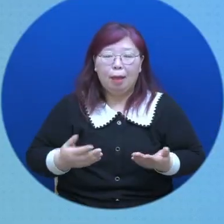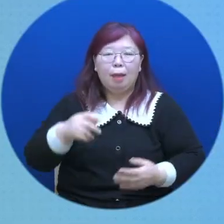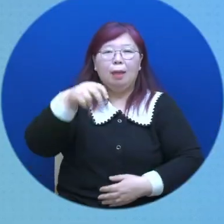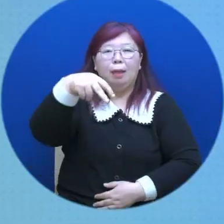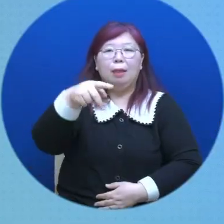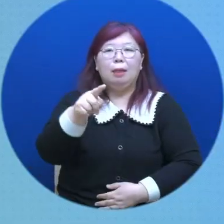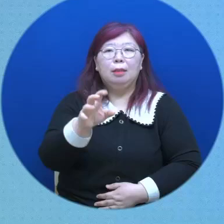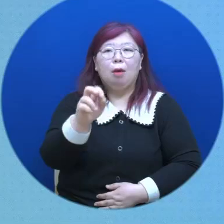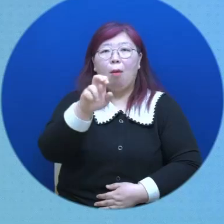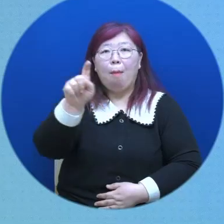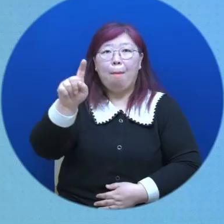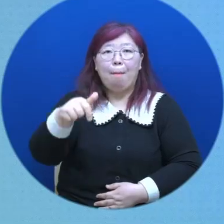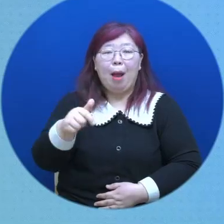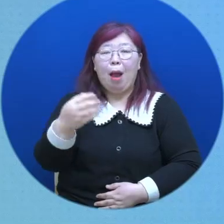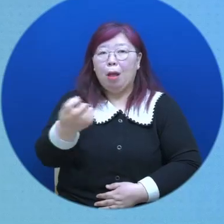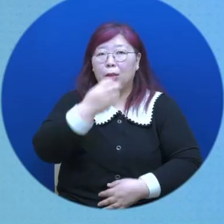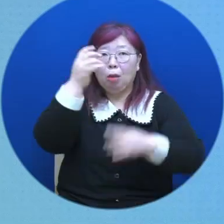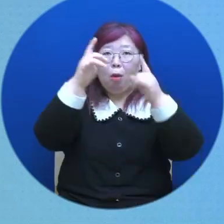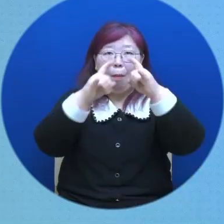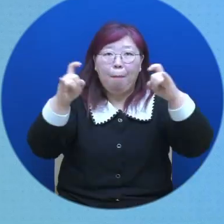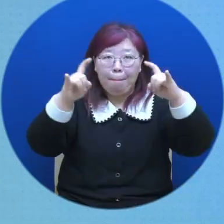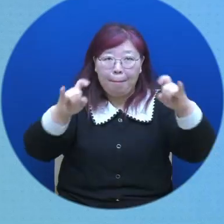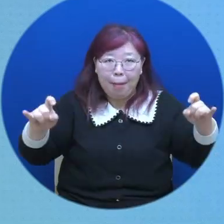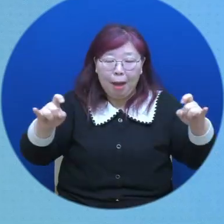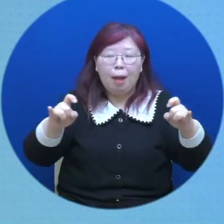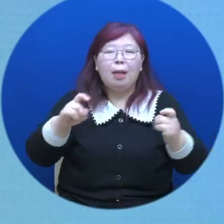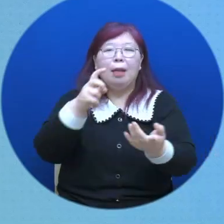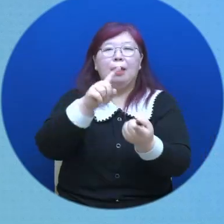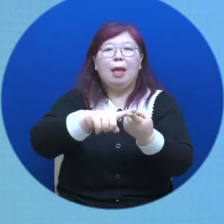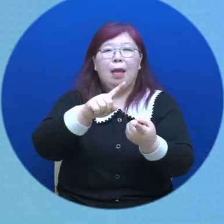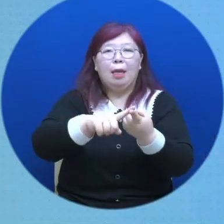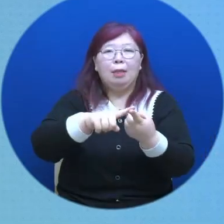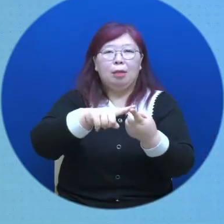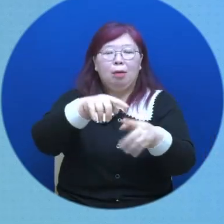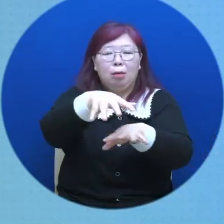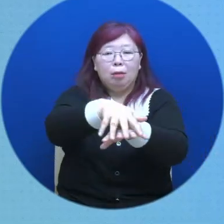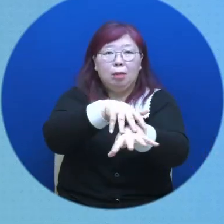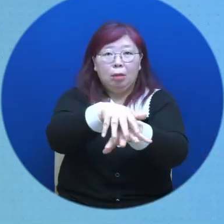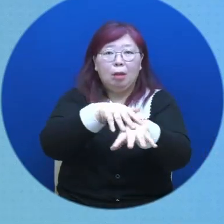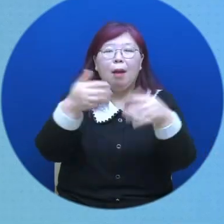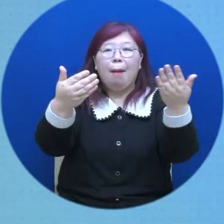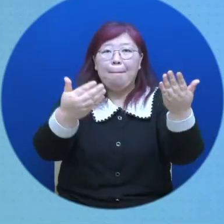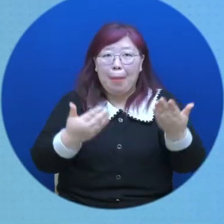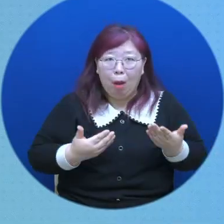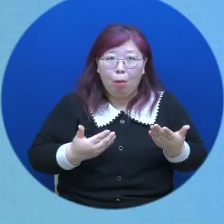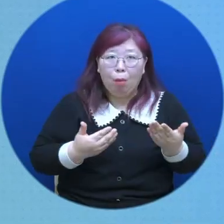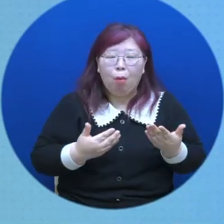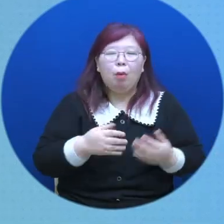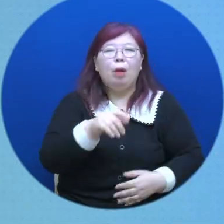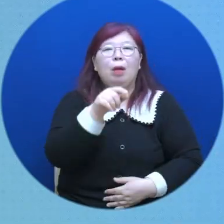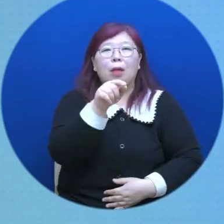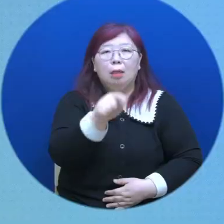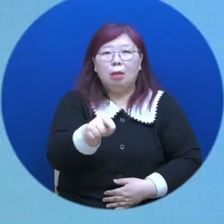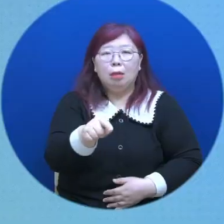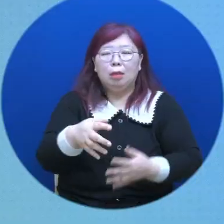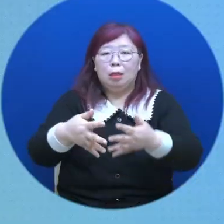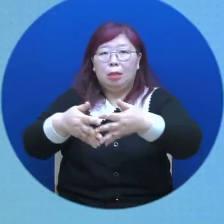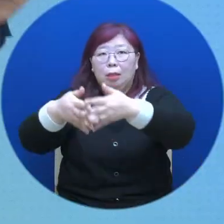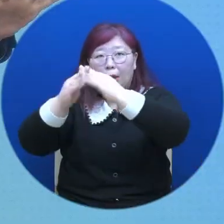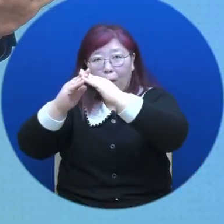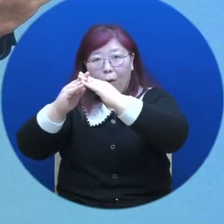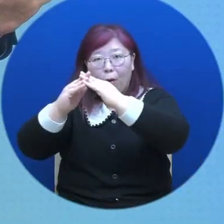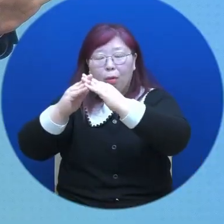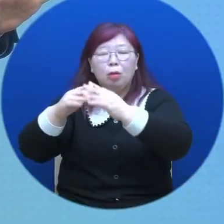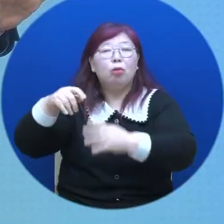성막제도의 설계도면을 받습니다. 그리고 성막을 제조하고 난 한 달이